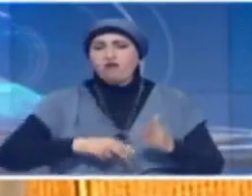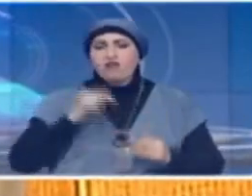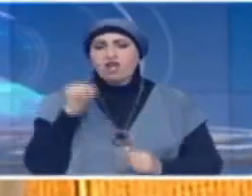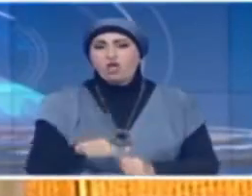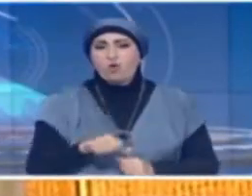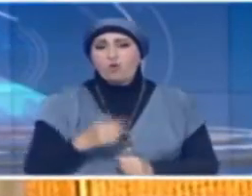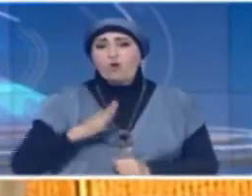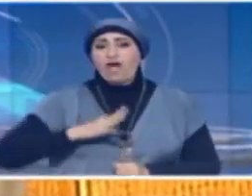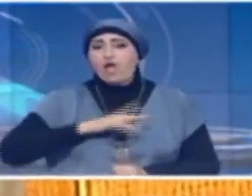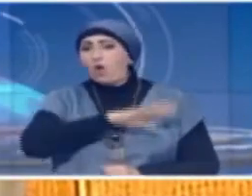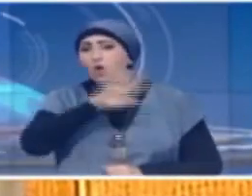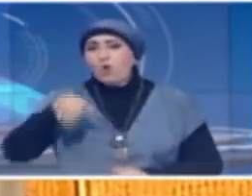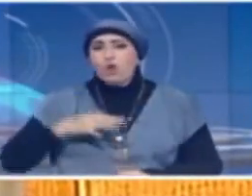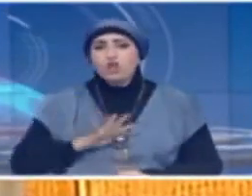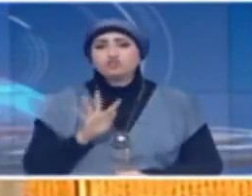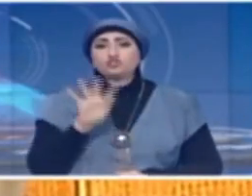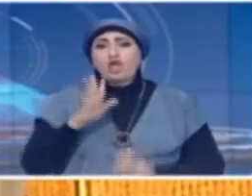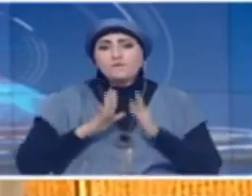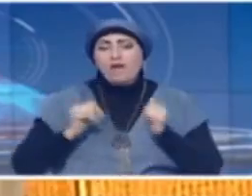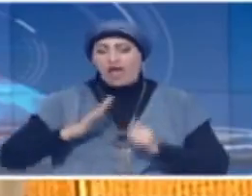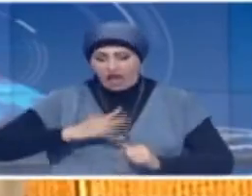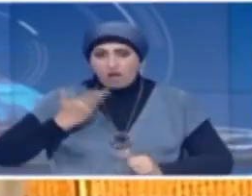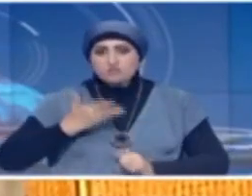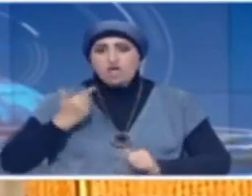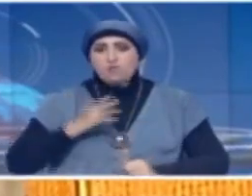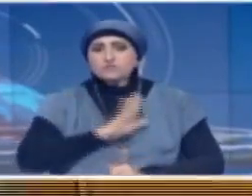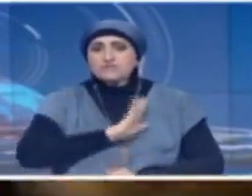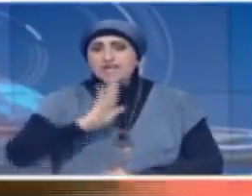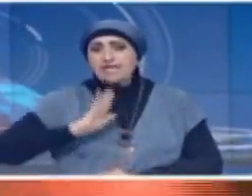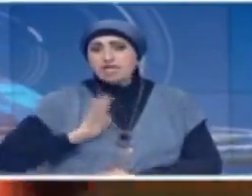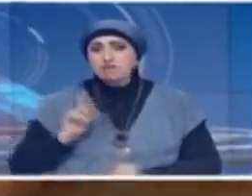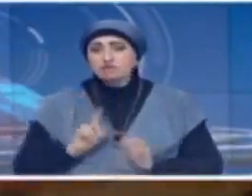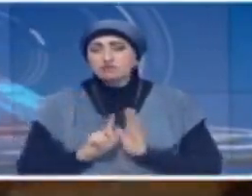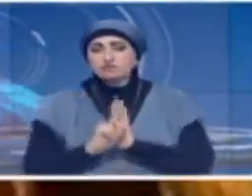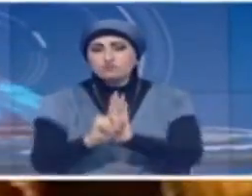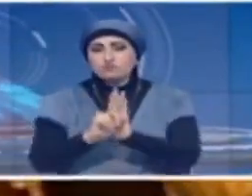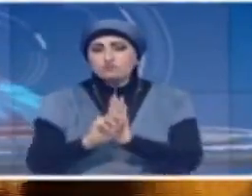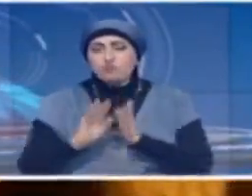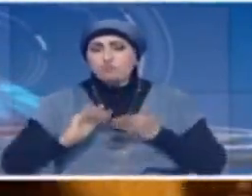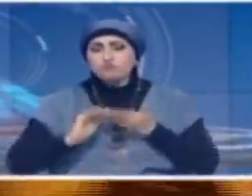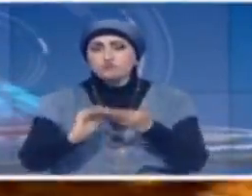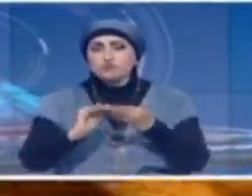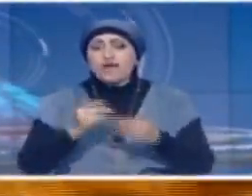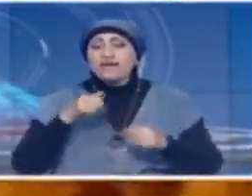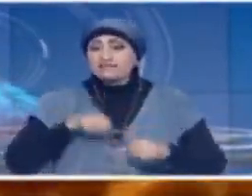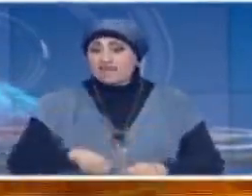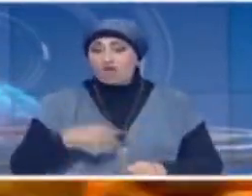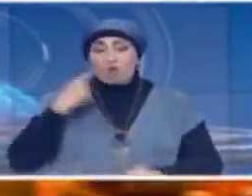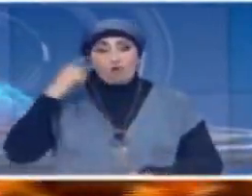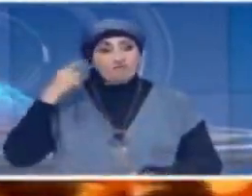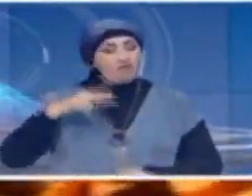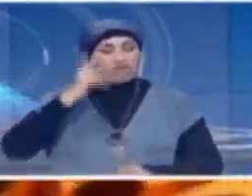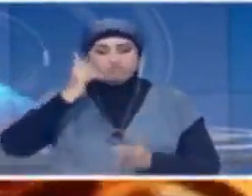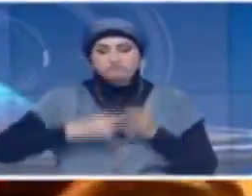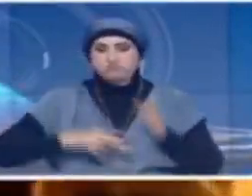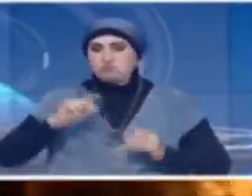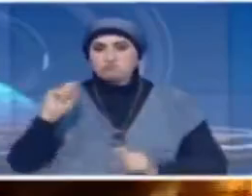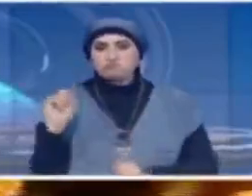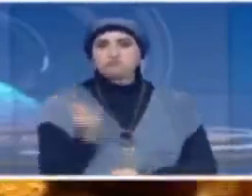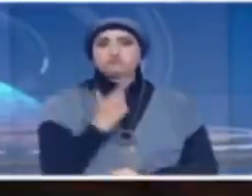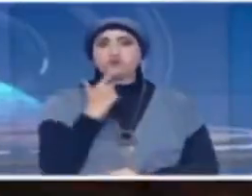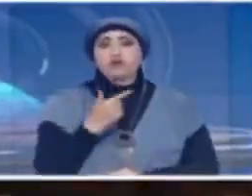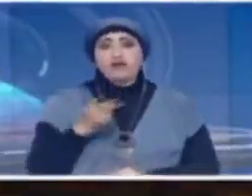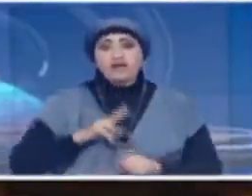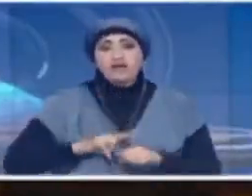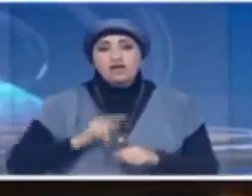للاراده الشعبيه فكر في فقط مصلحه الوطن وفكر في مصلحه المواطن دون ان يعني